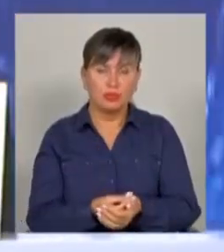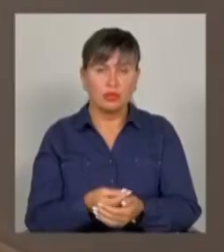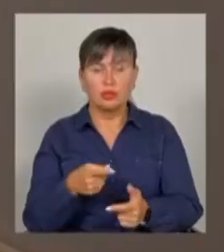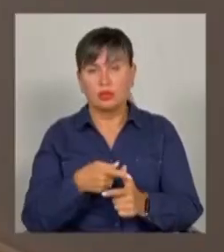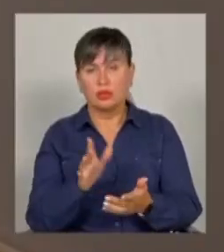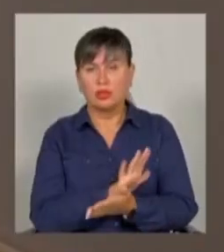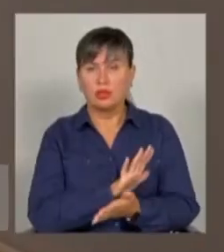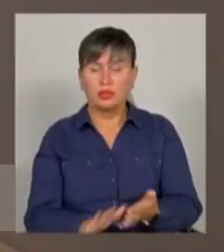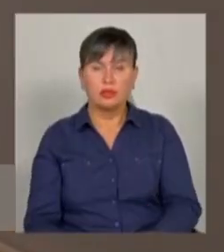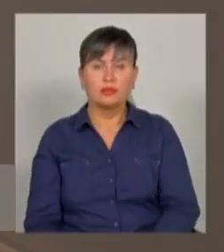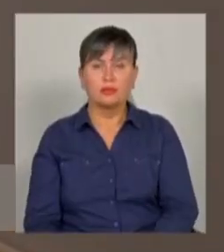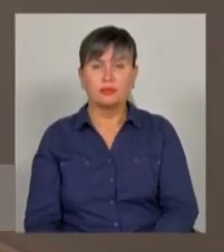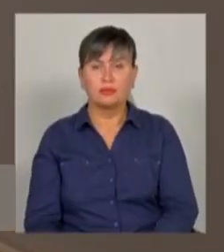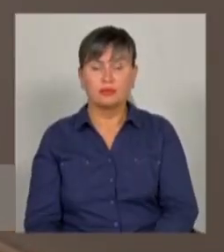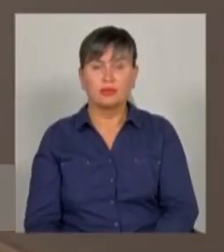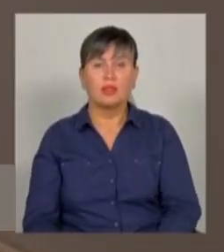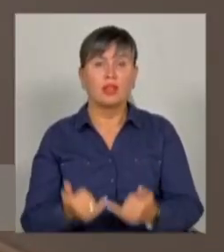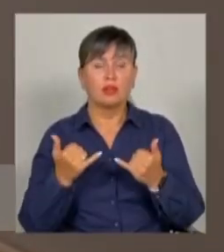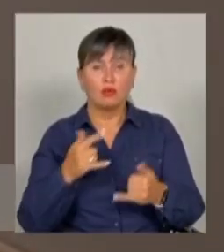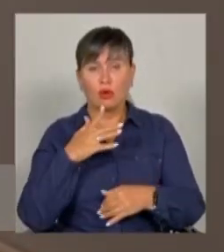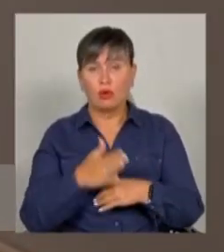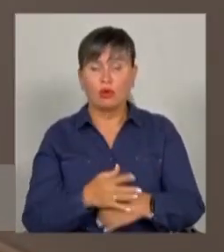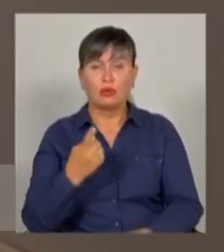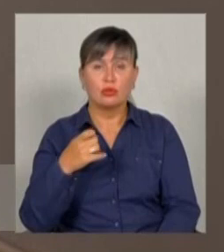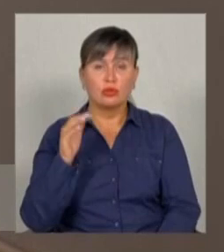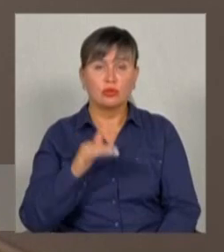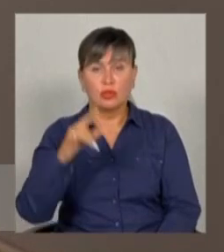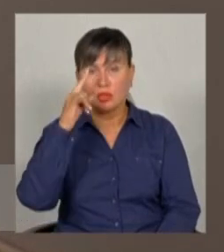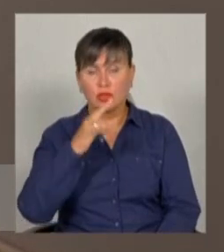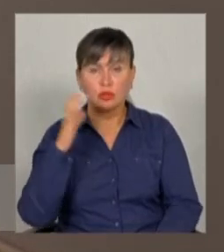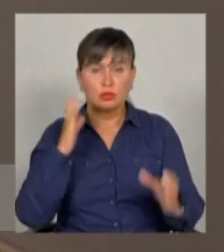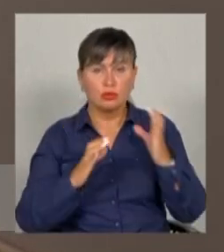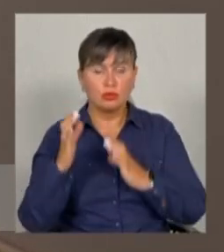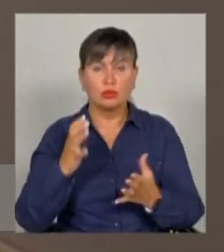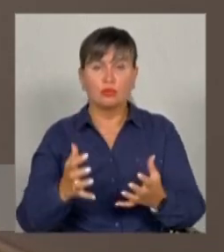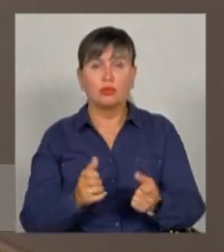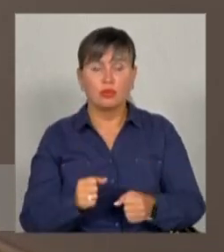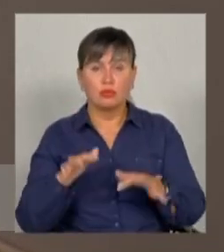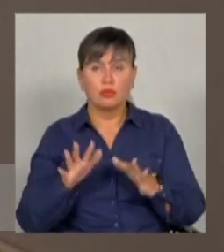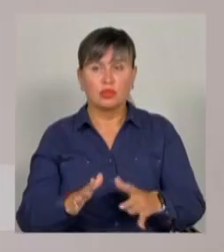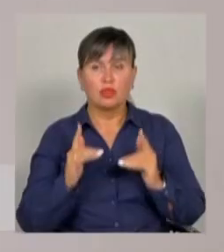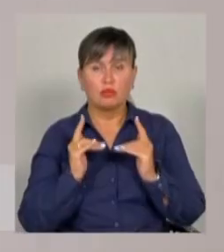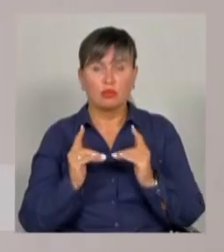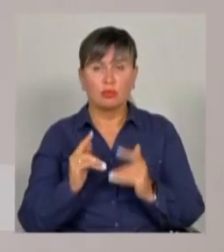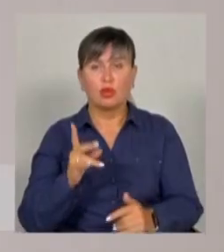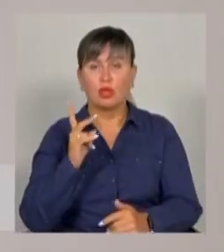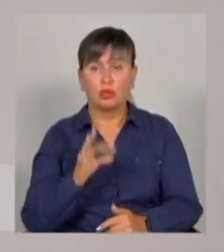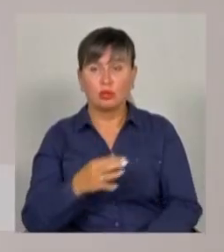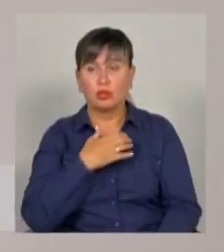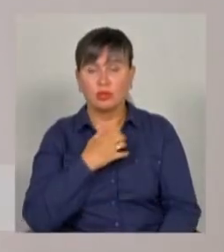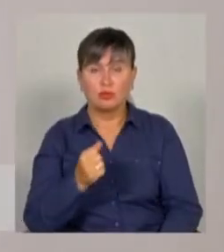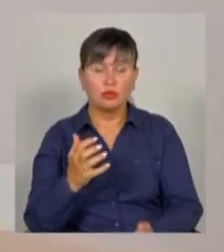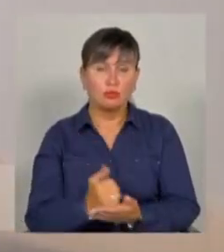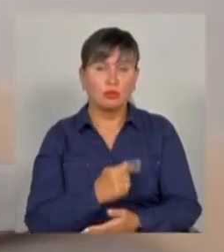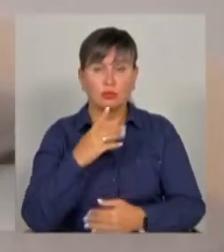гранте? На сегодня порядка 100 тысяч казахстанских студентов получили места в общежитиях, однако дефицит